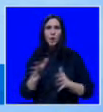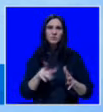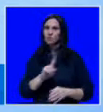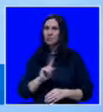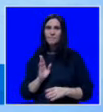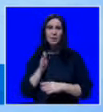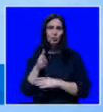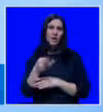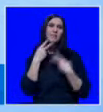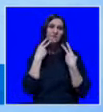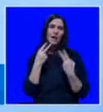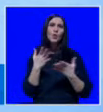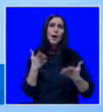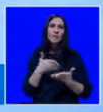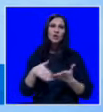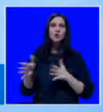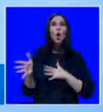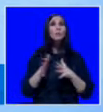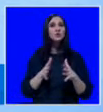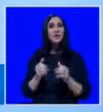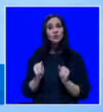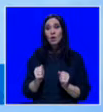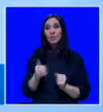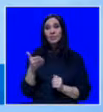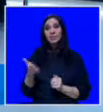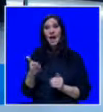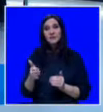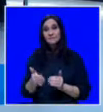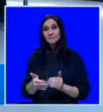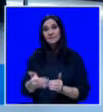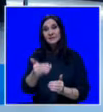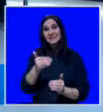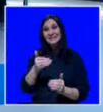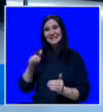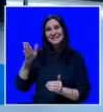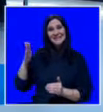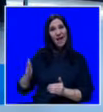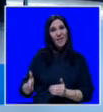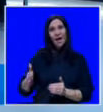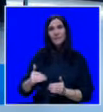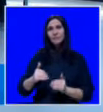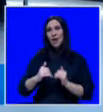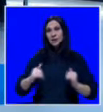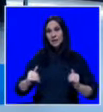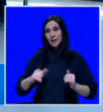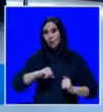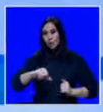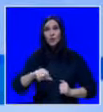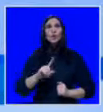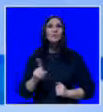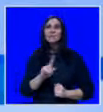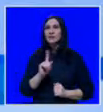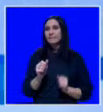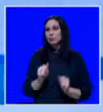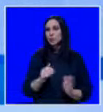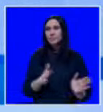непреодолими. Видя се, че голяма част от обществото стои от тази страна на разделителната линия, от която никой не бива да стои. Има ли място, много